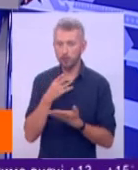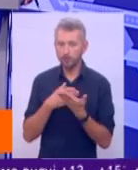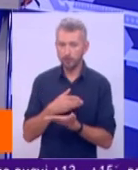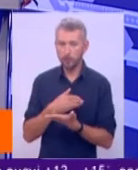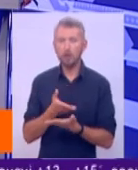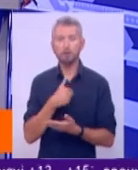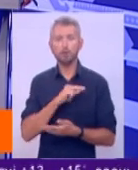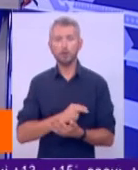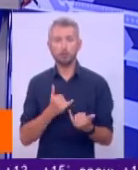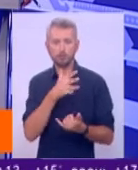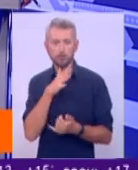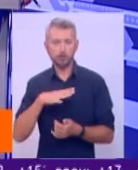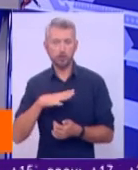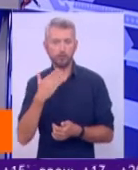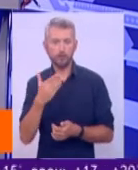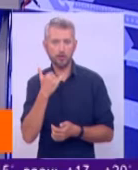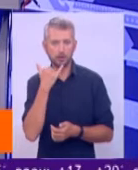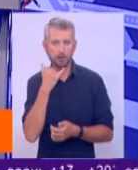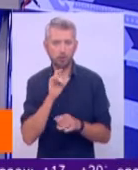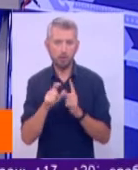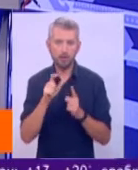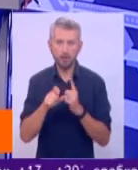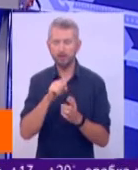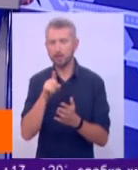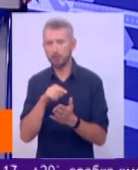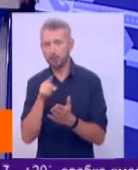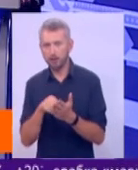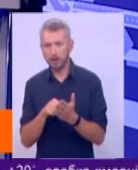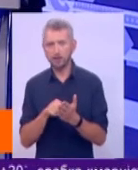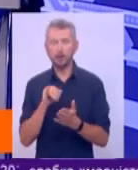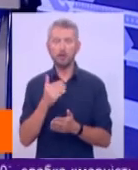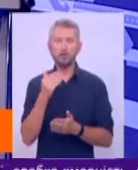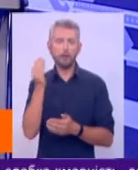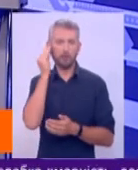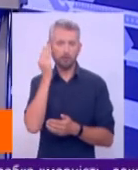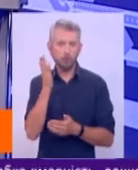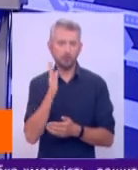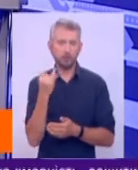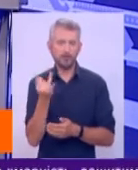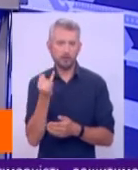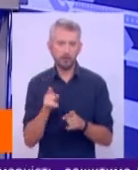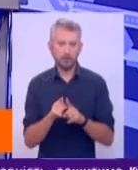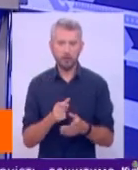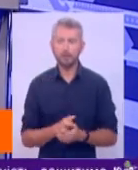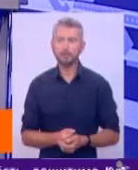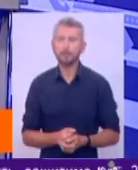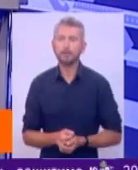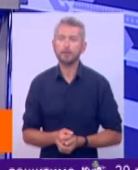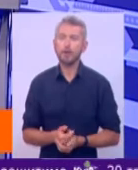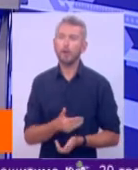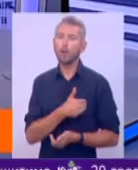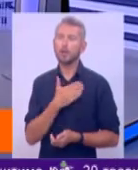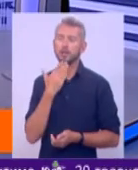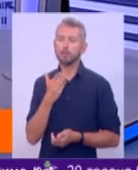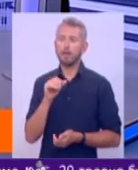в прямому ефірі, тож чекаємо ваших коментарів, запитань і ваших думок. Буде цікавіше так. Хотіла